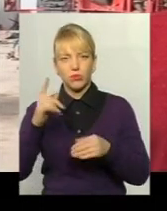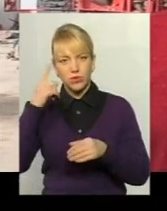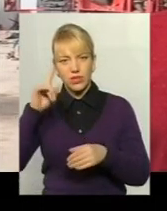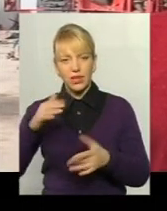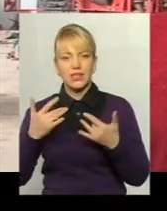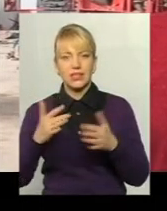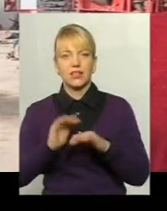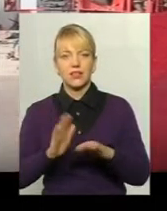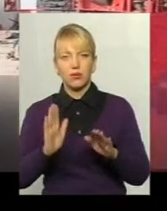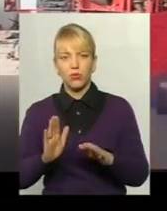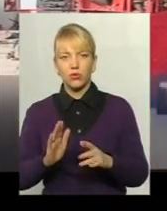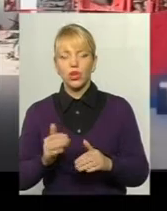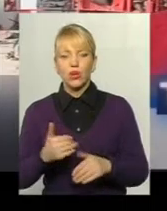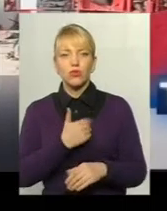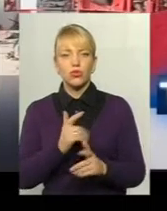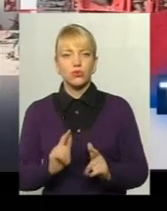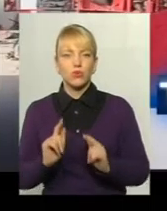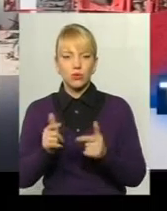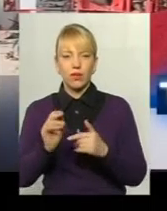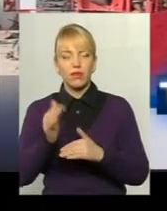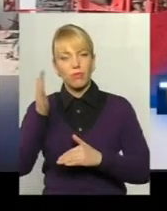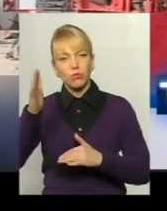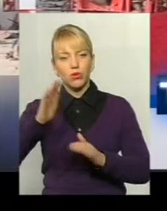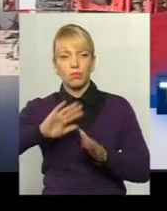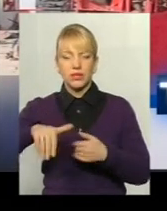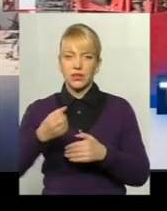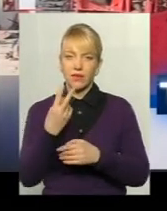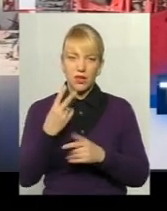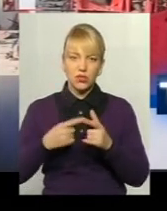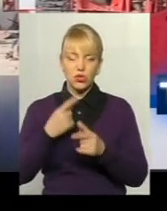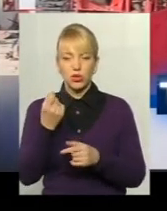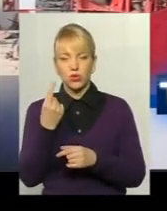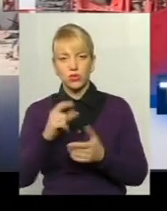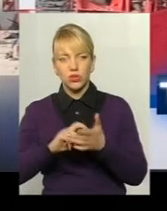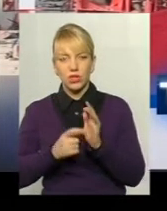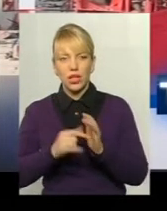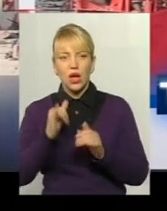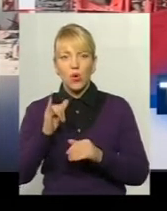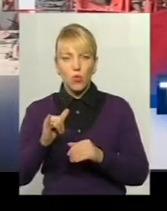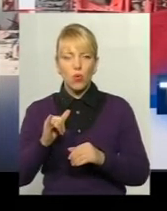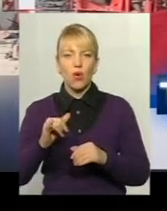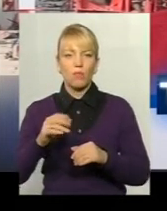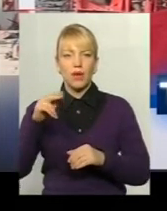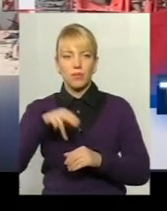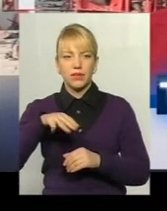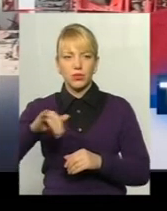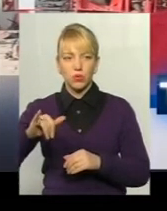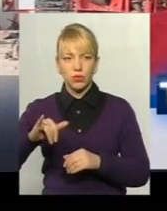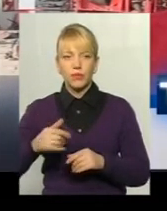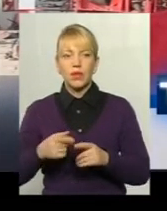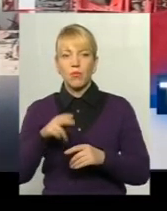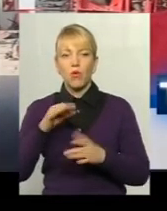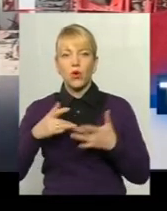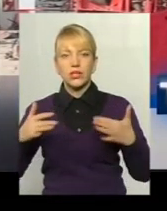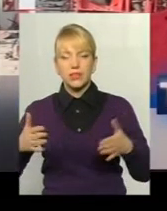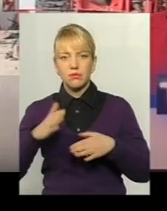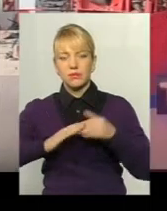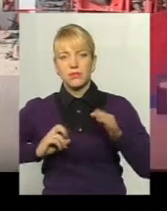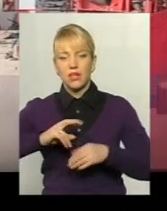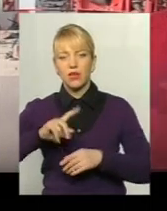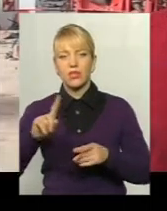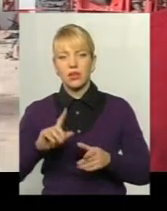хоче поступати в майбутньому, чи після 9 класу, чи після 11 класу у професійні навчальні заклади по різним спеціальностям,